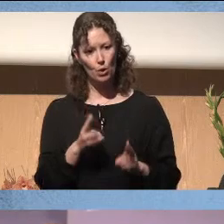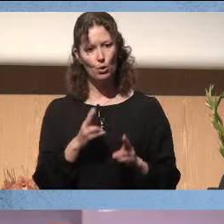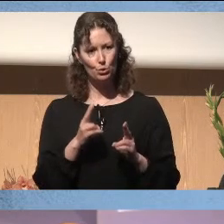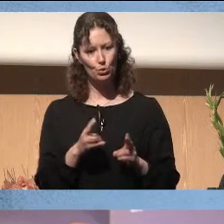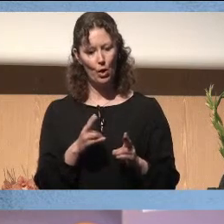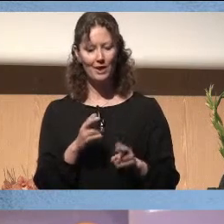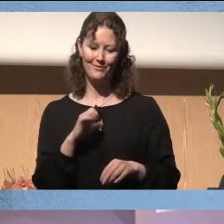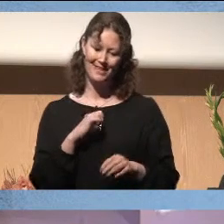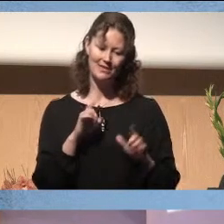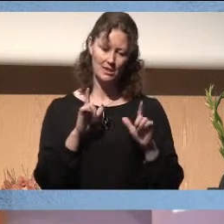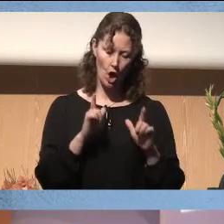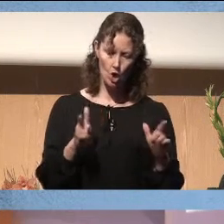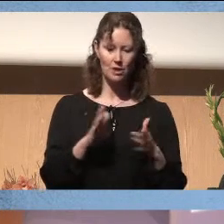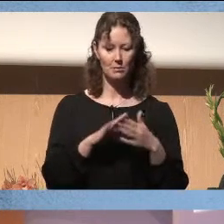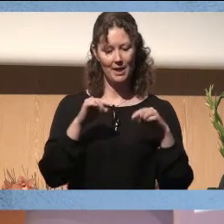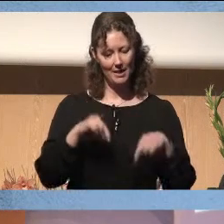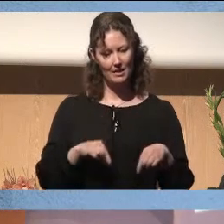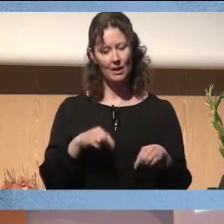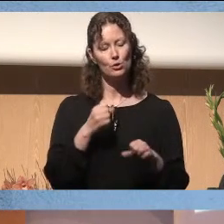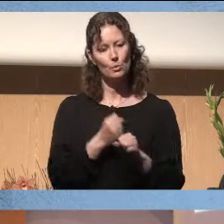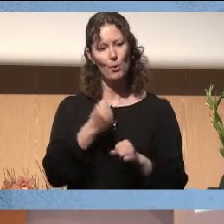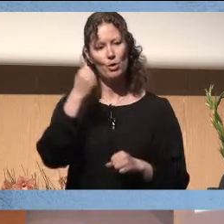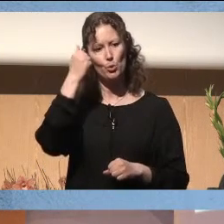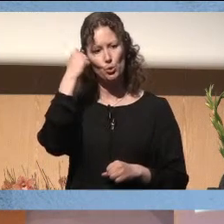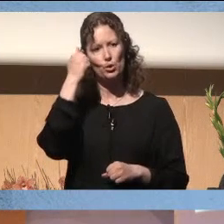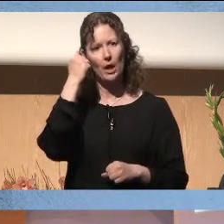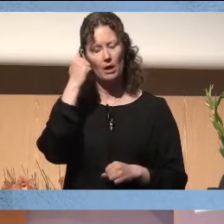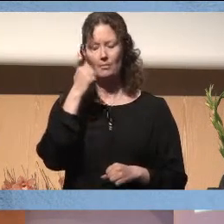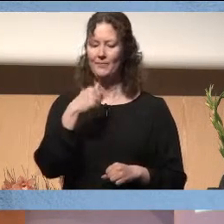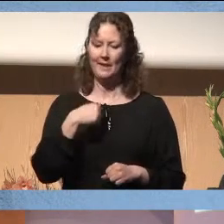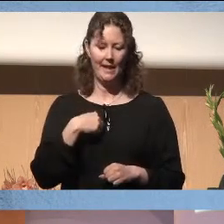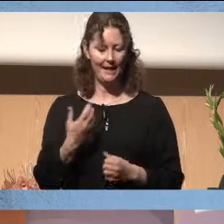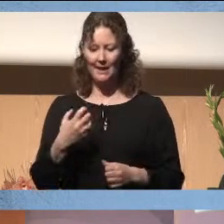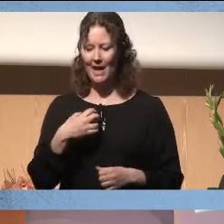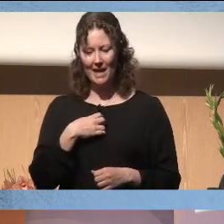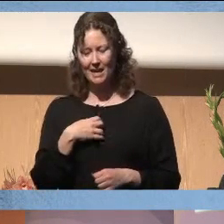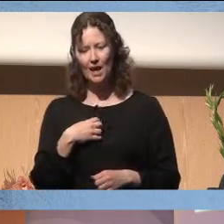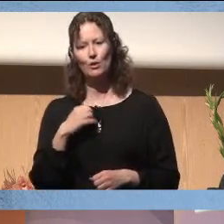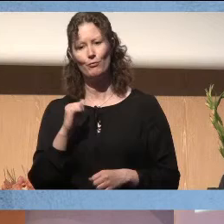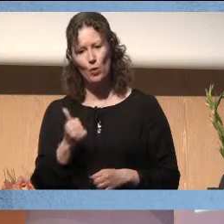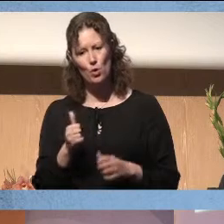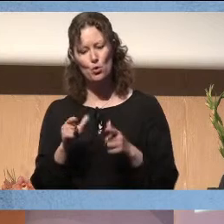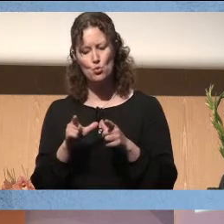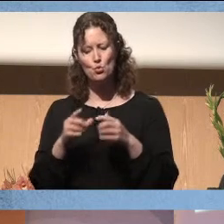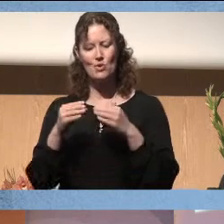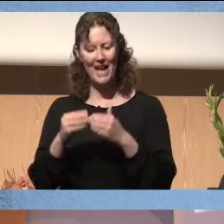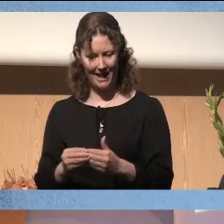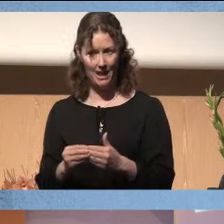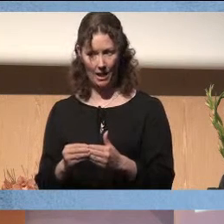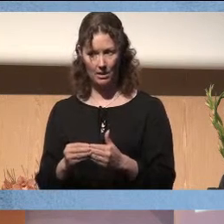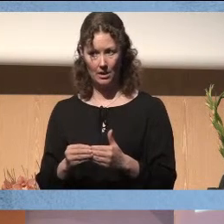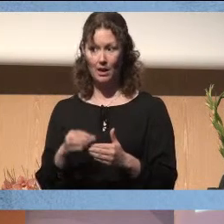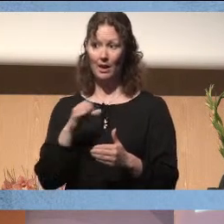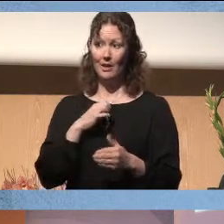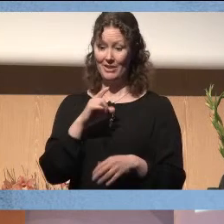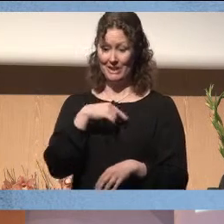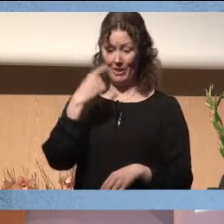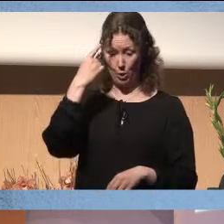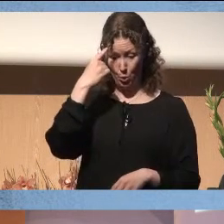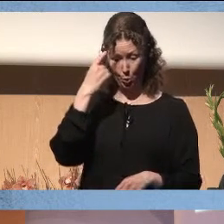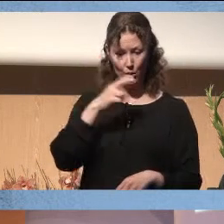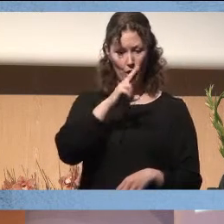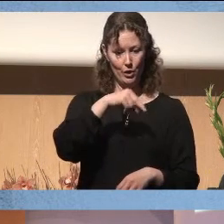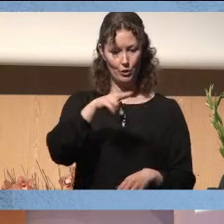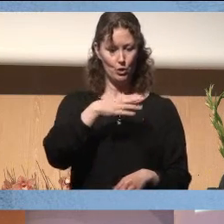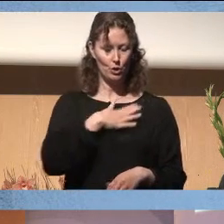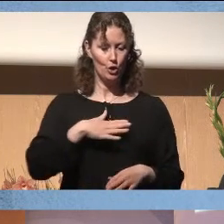skal lykkes med dette, så må vi huske på, jeg ikke redd for uenighet. Hvis vi tror altså den norske syke